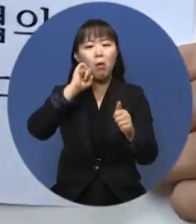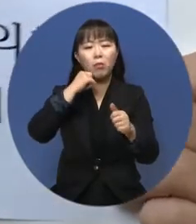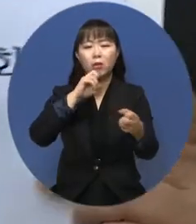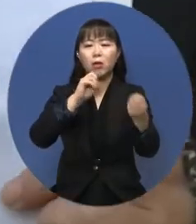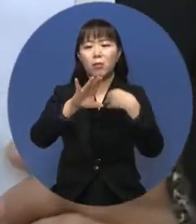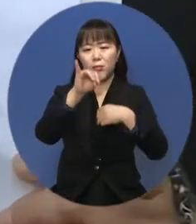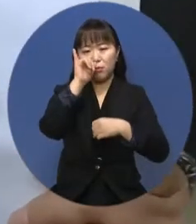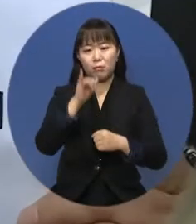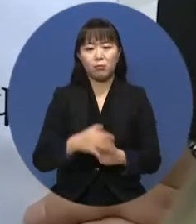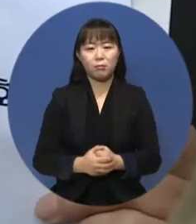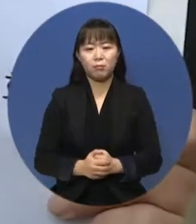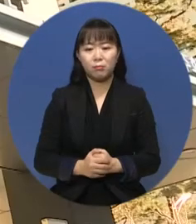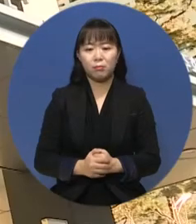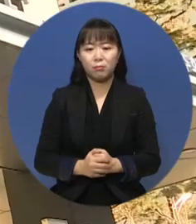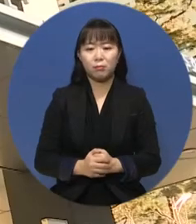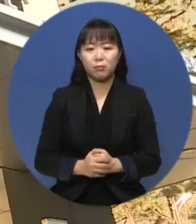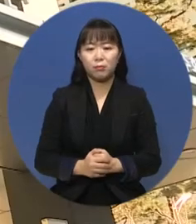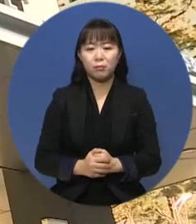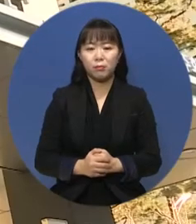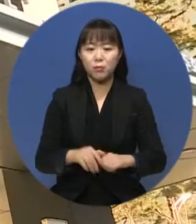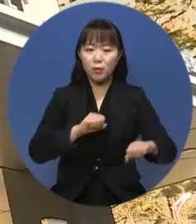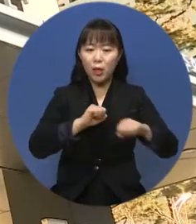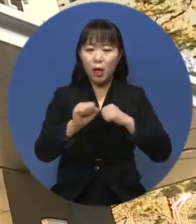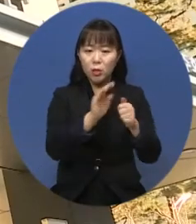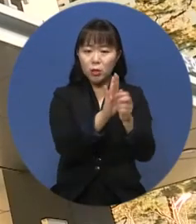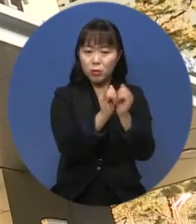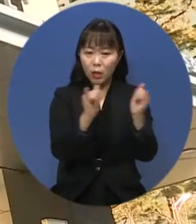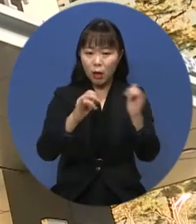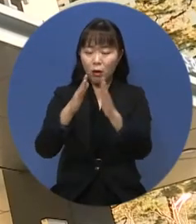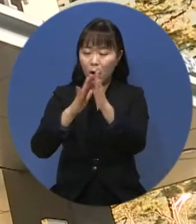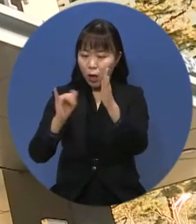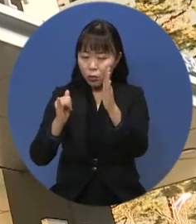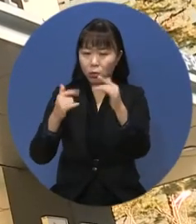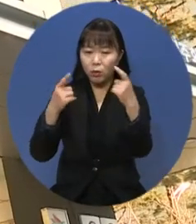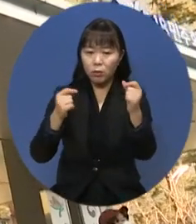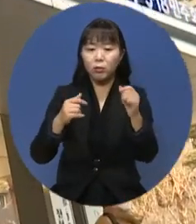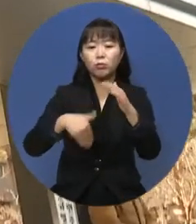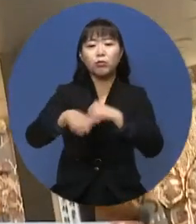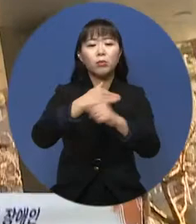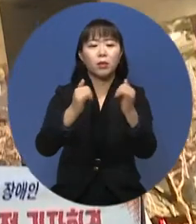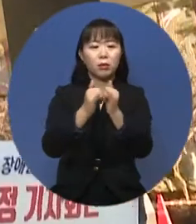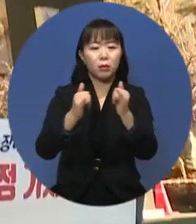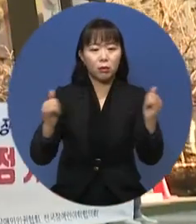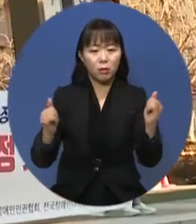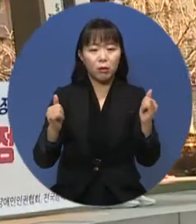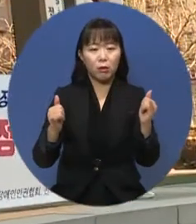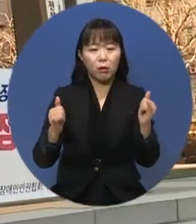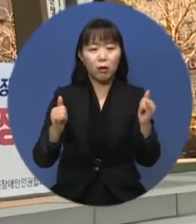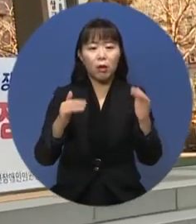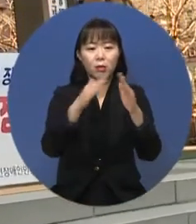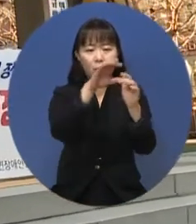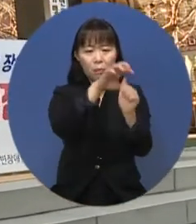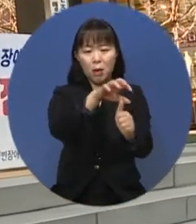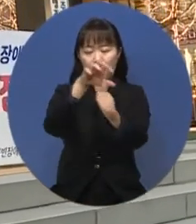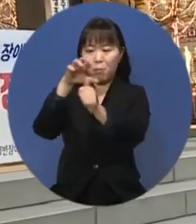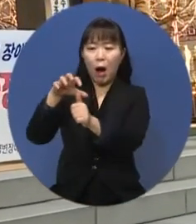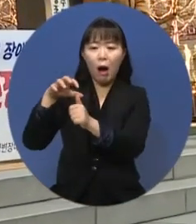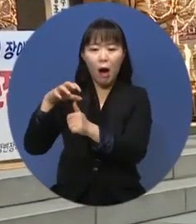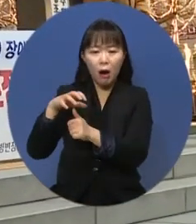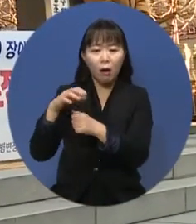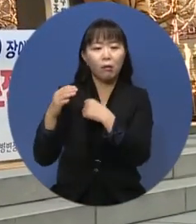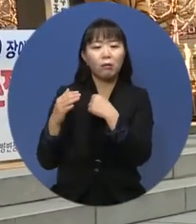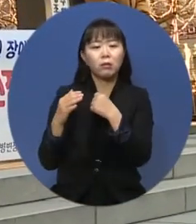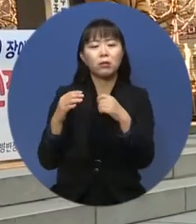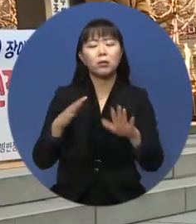는 것입니다 활동 지원 사회를 가족도 뭐 주변인들이 말이죠 잘라 경희대 상자로 되어 버린